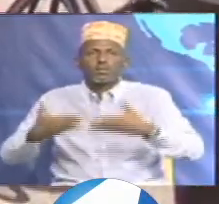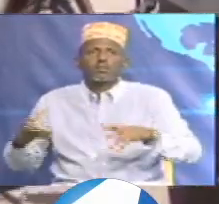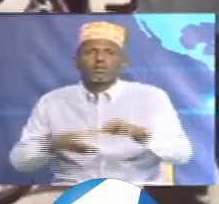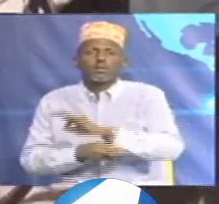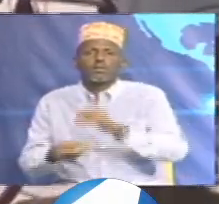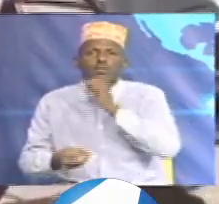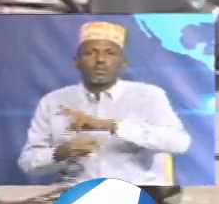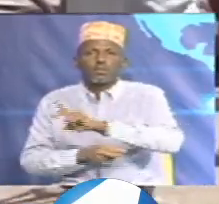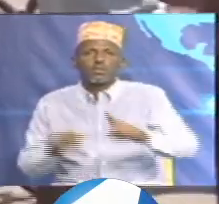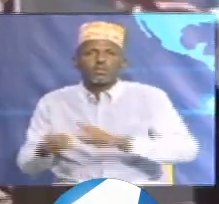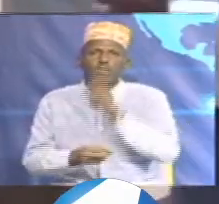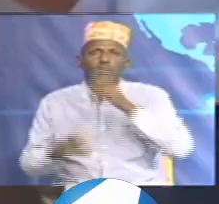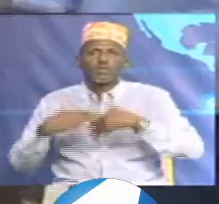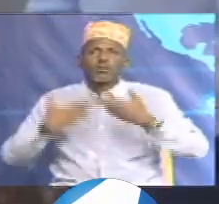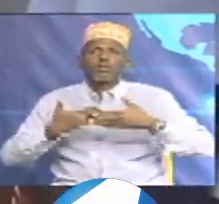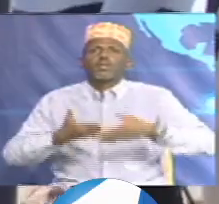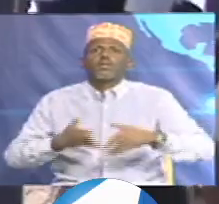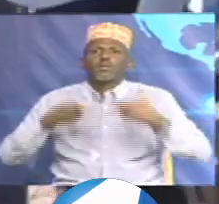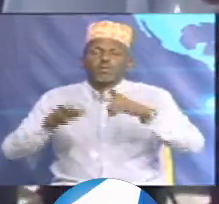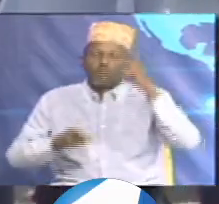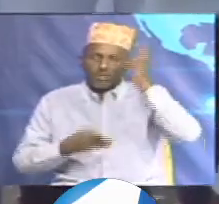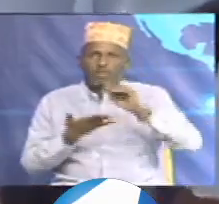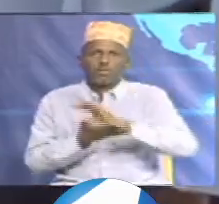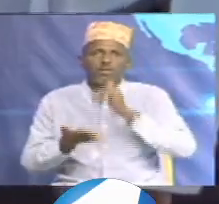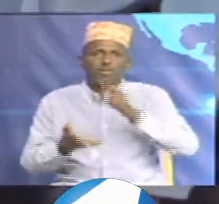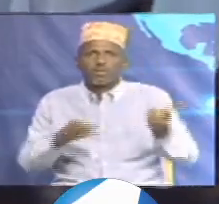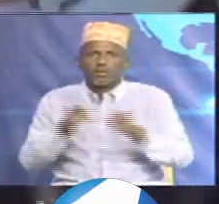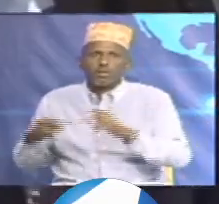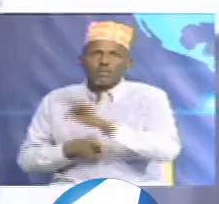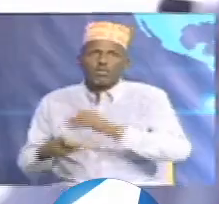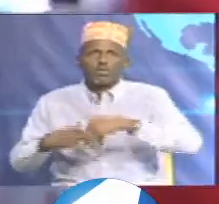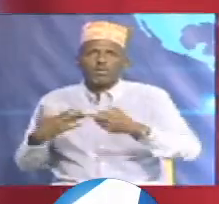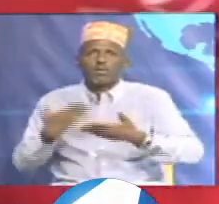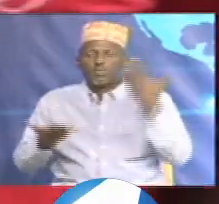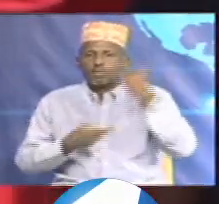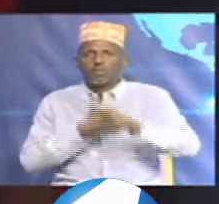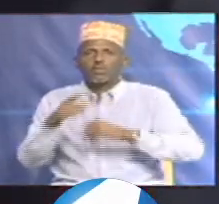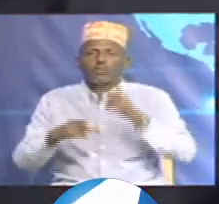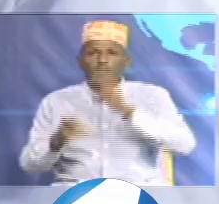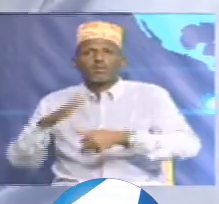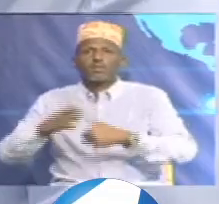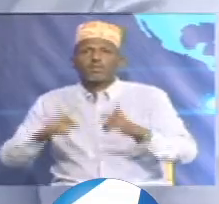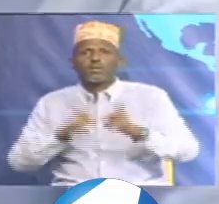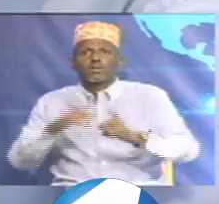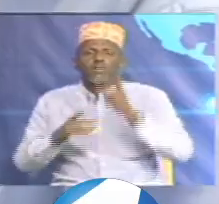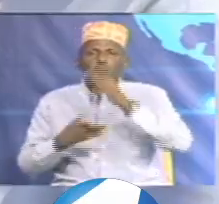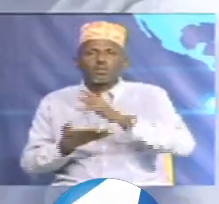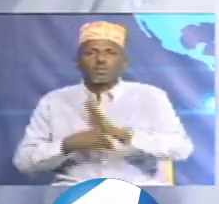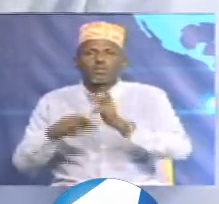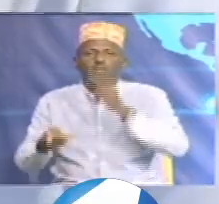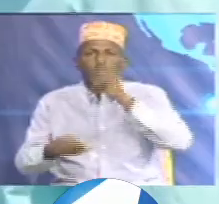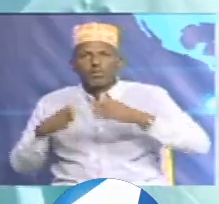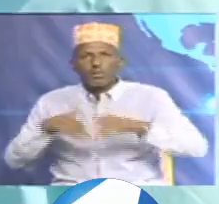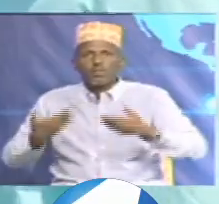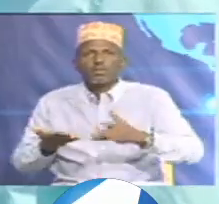de plaques honorifiques en guise de reconnaissance en faveur d'anciens illustres athlètes présents sur place,